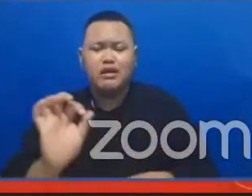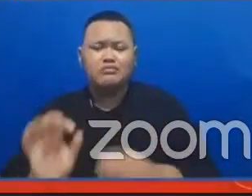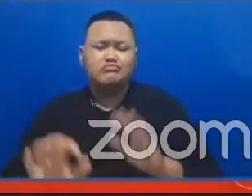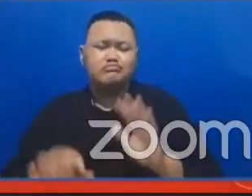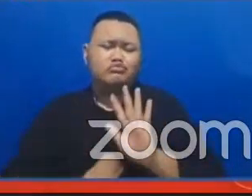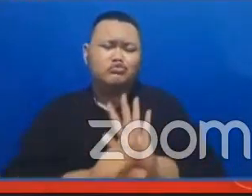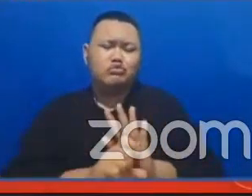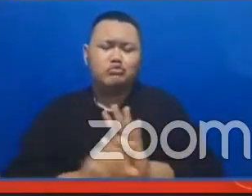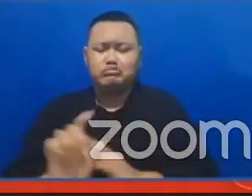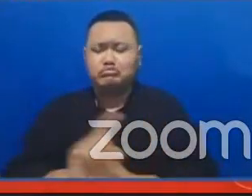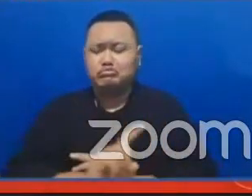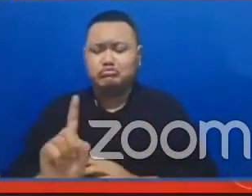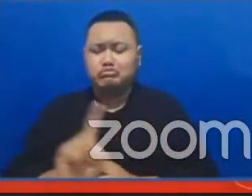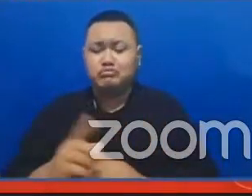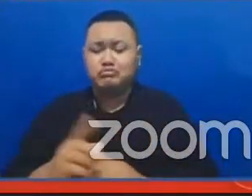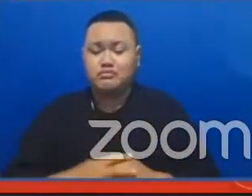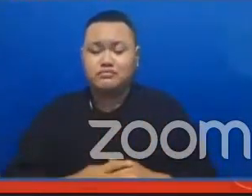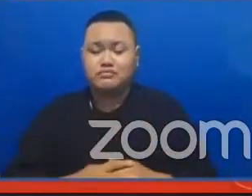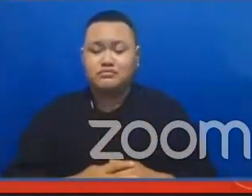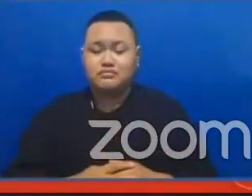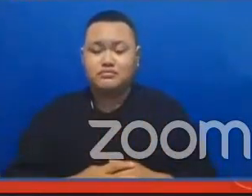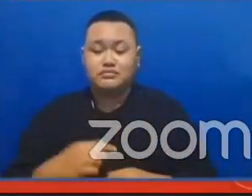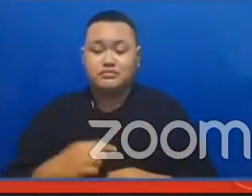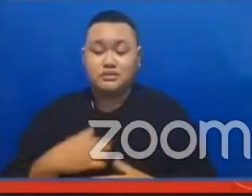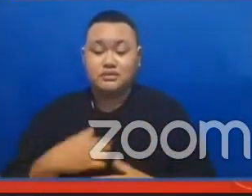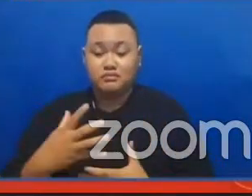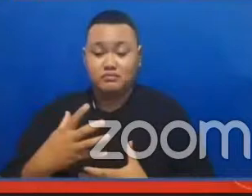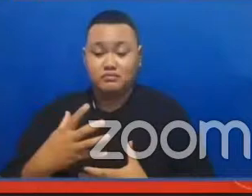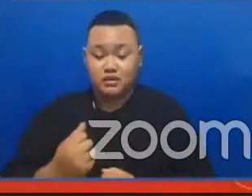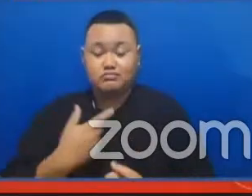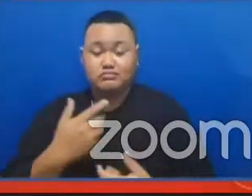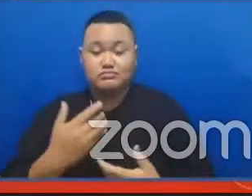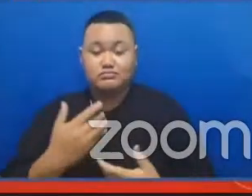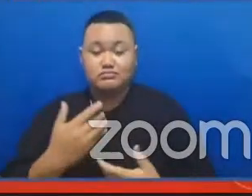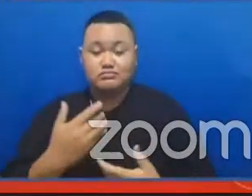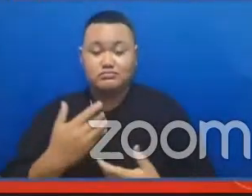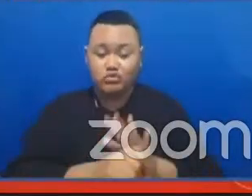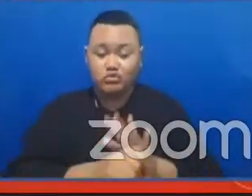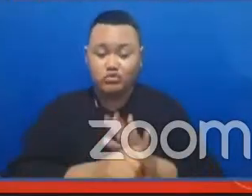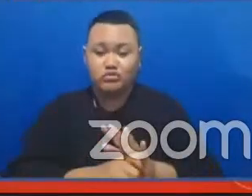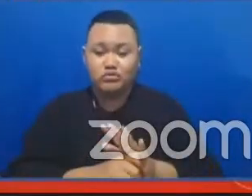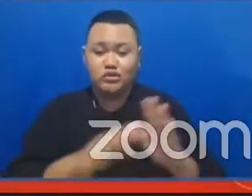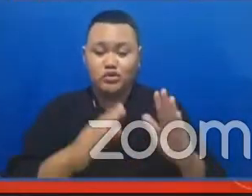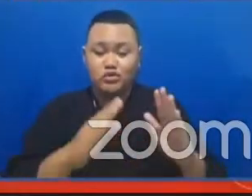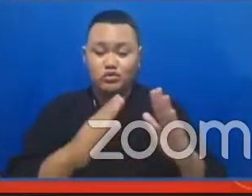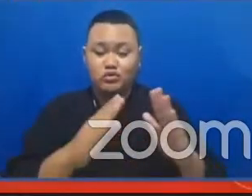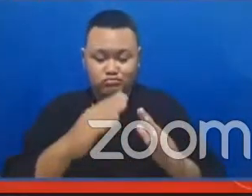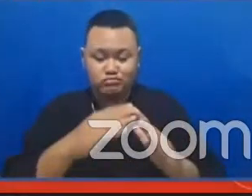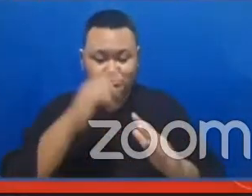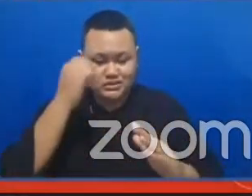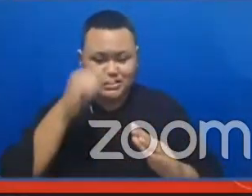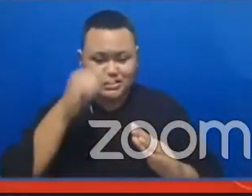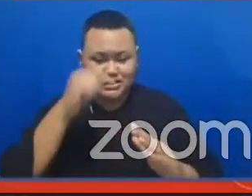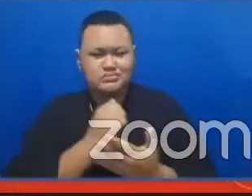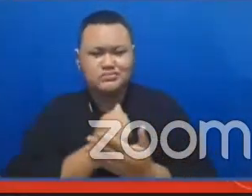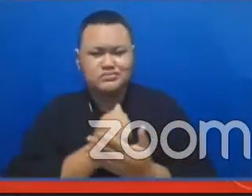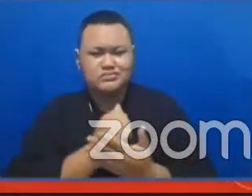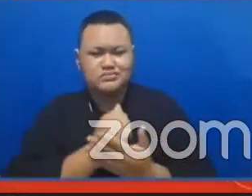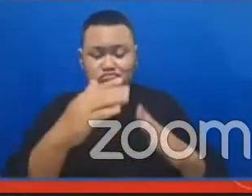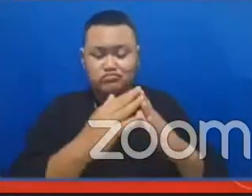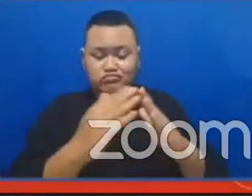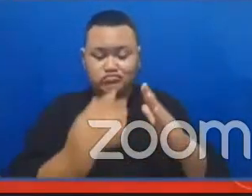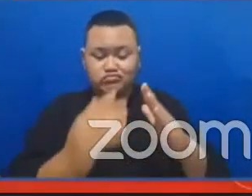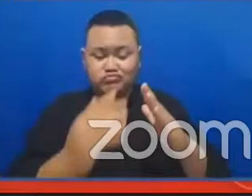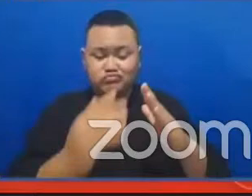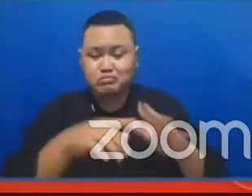dalam platform ini dirasa lumayan cukup banyak dan bisa dimanfaatkan oleh